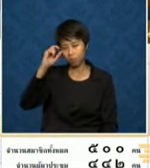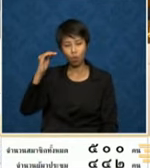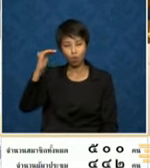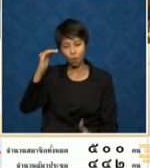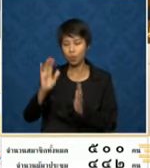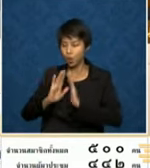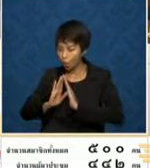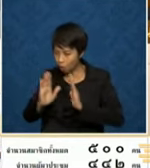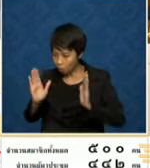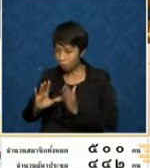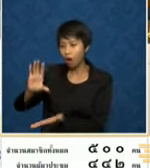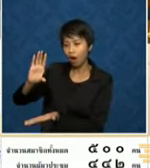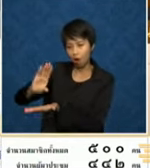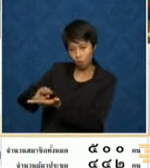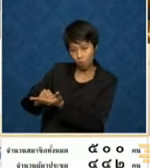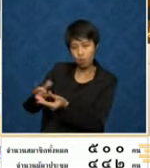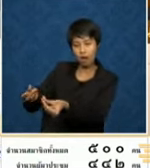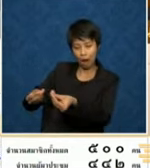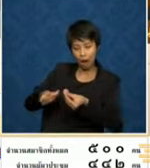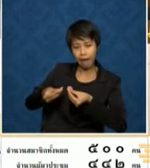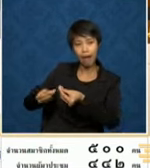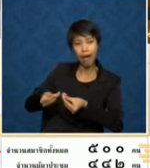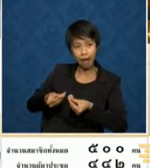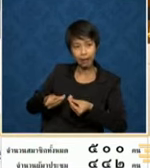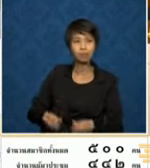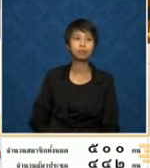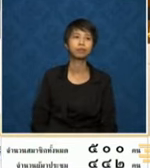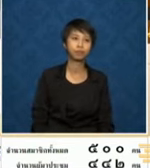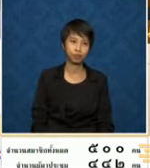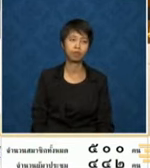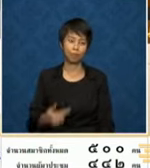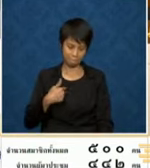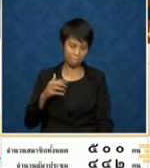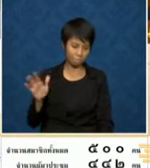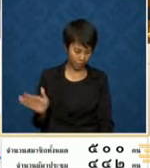ข้อมูลให้กับกระทรวงเกษตรและสหกรณ์เราไปลุยกันครับ